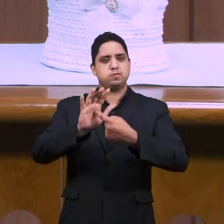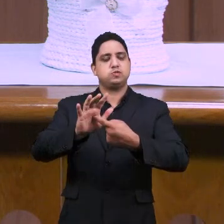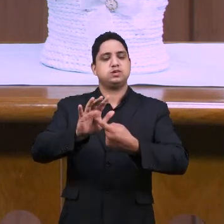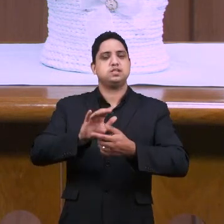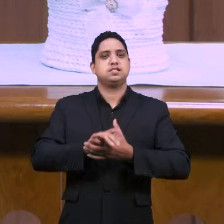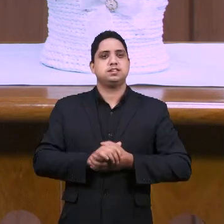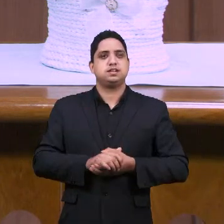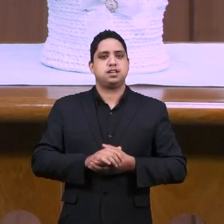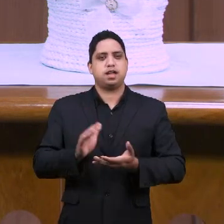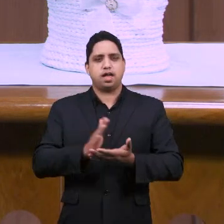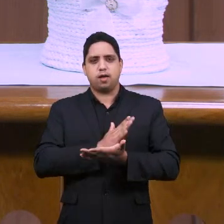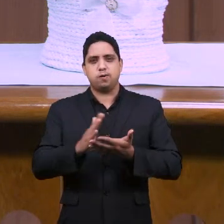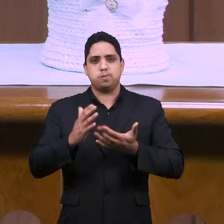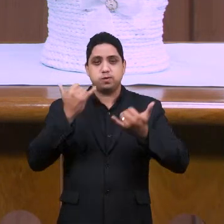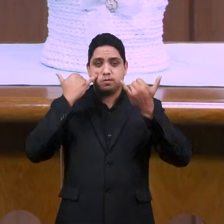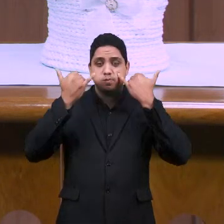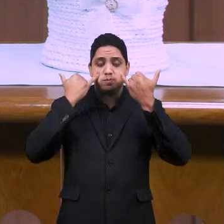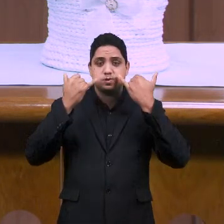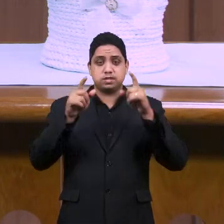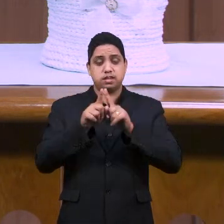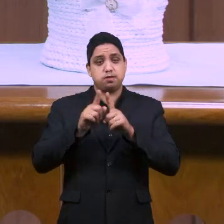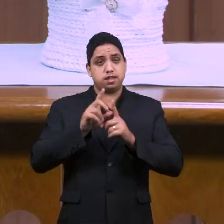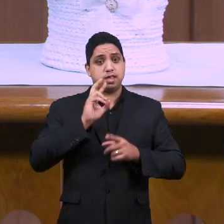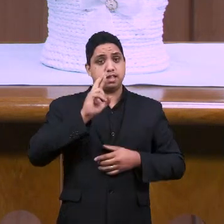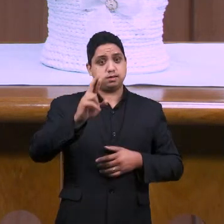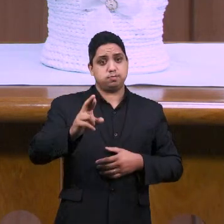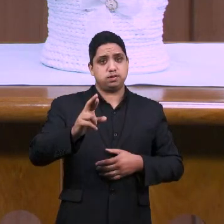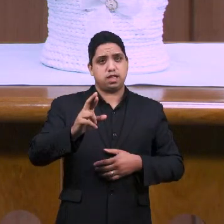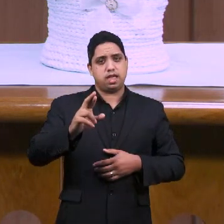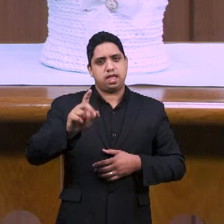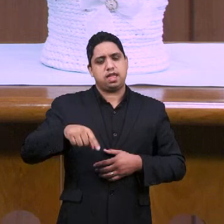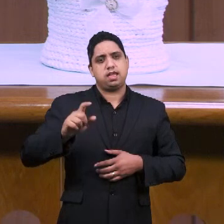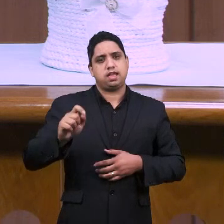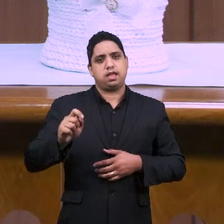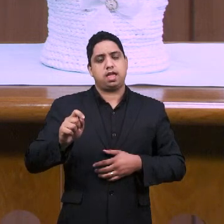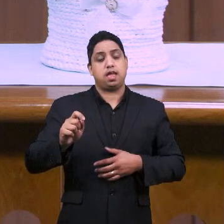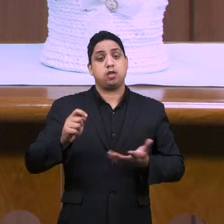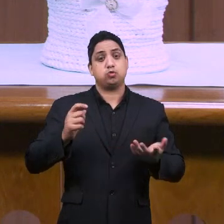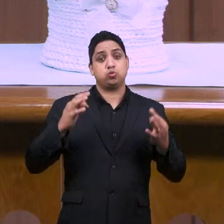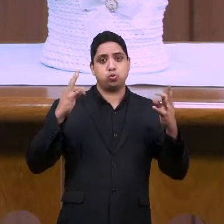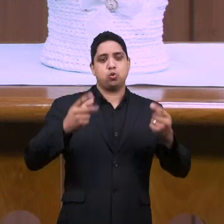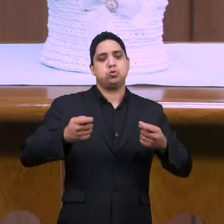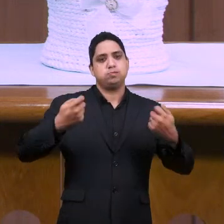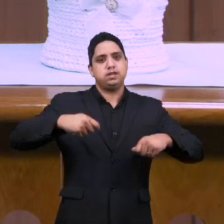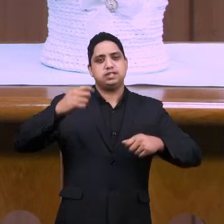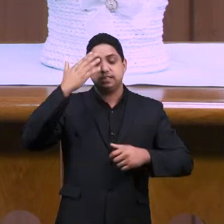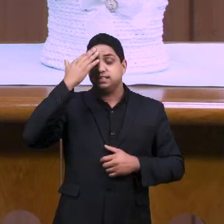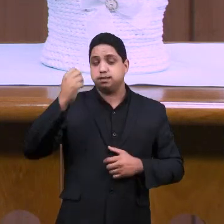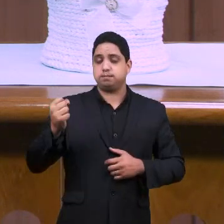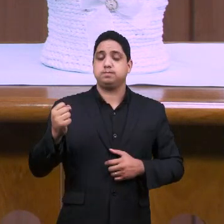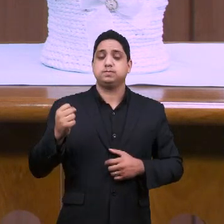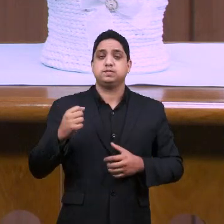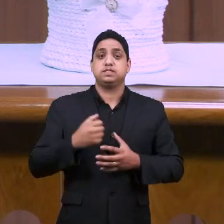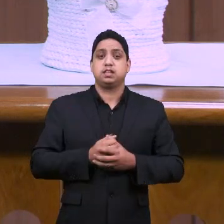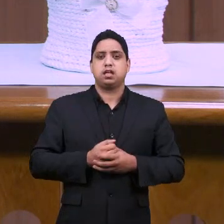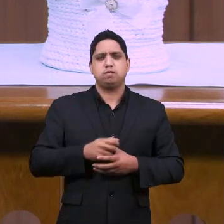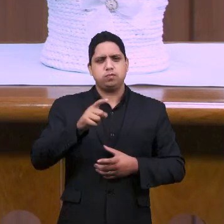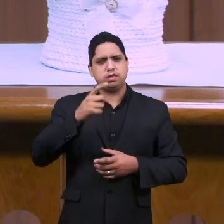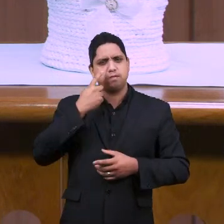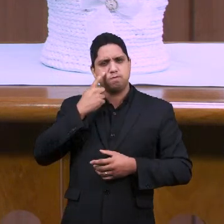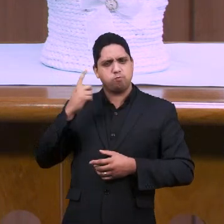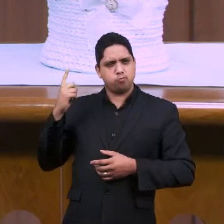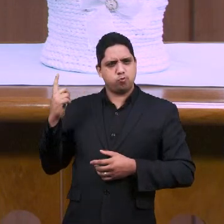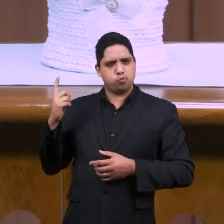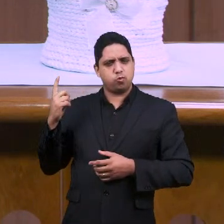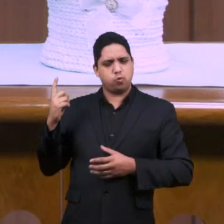sommes obligés d'apporter, donner quelques informations, réponses qui sont naturellement utiles à tous. Vous avez